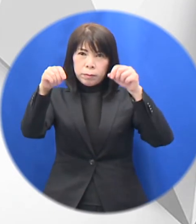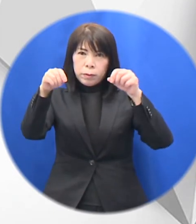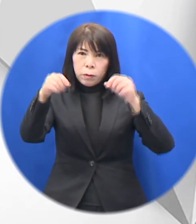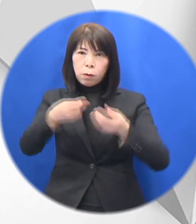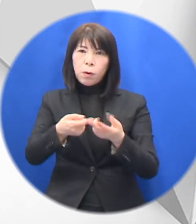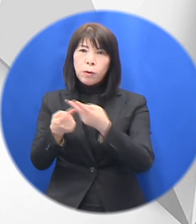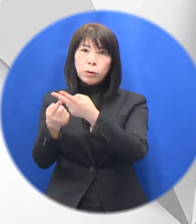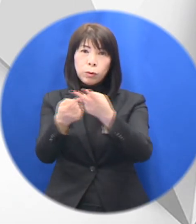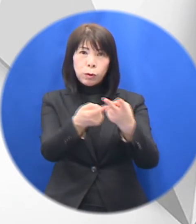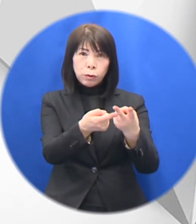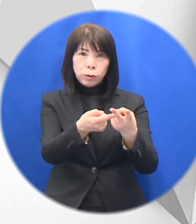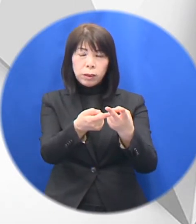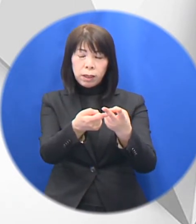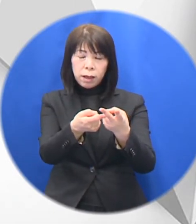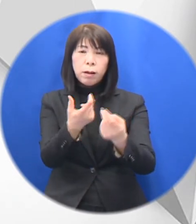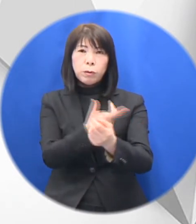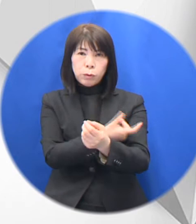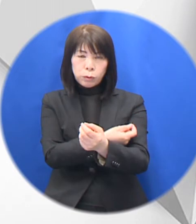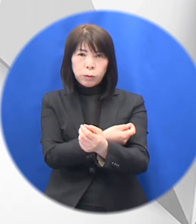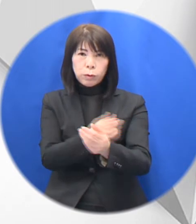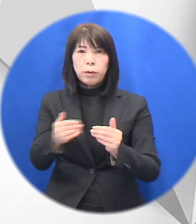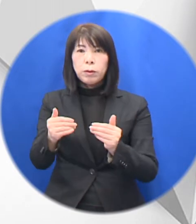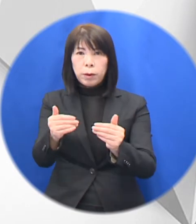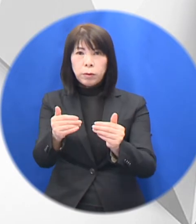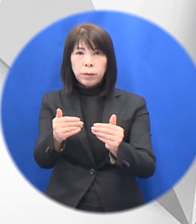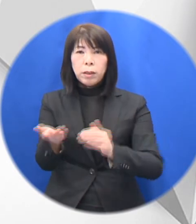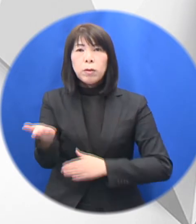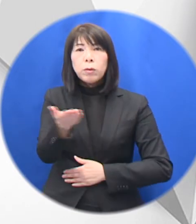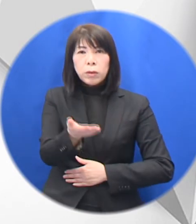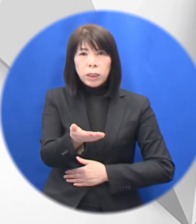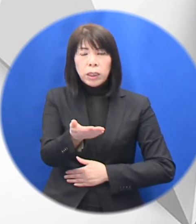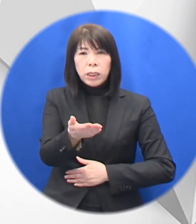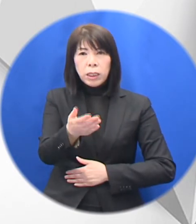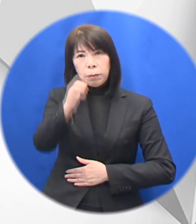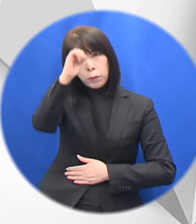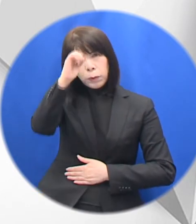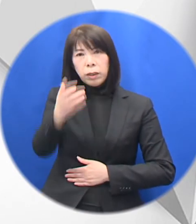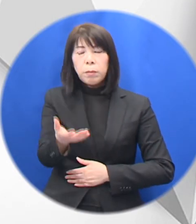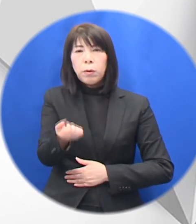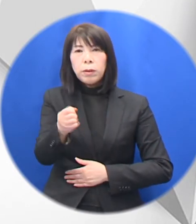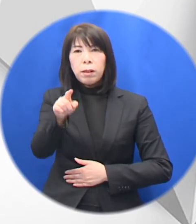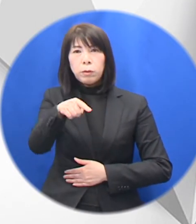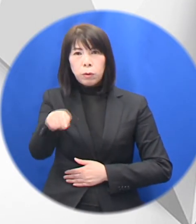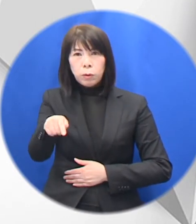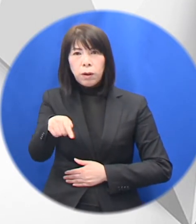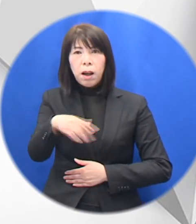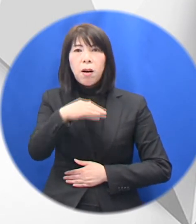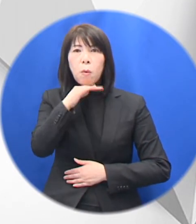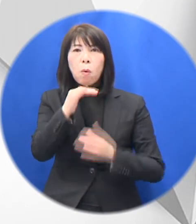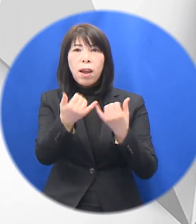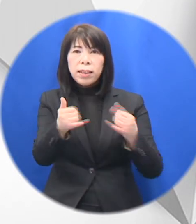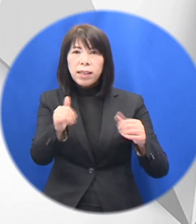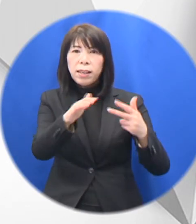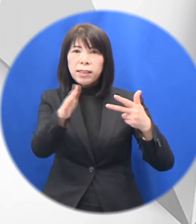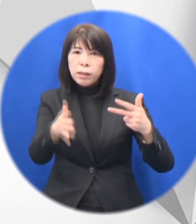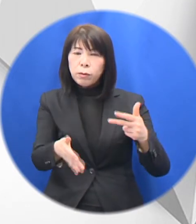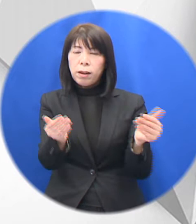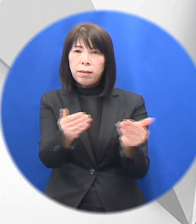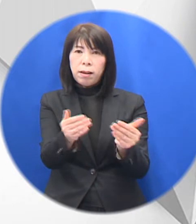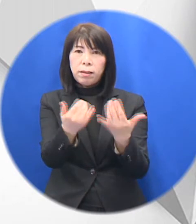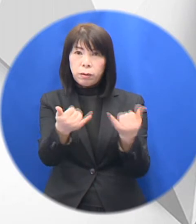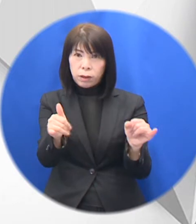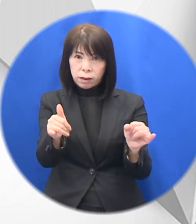ども、さらにその基礎疾患を有する方ですとか、それから高齢者施設等に、従事されている方、それ